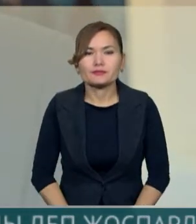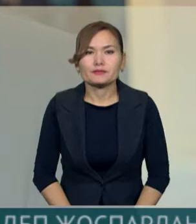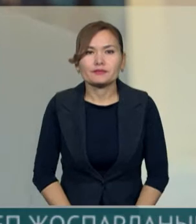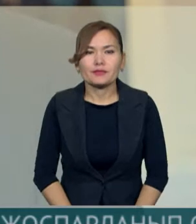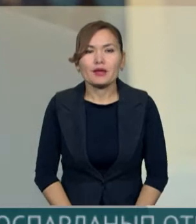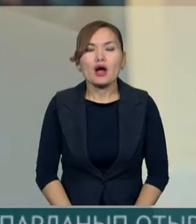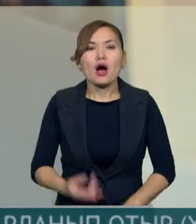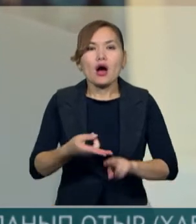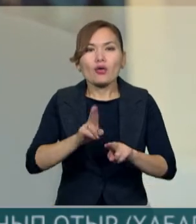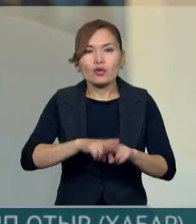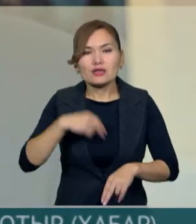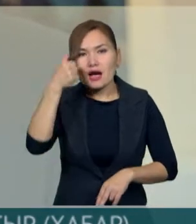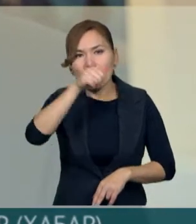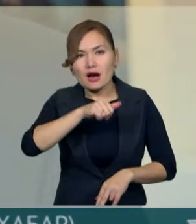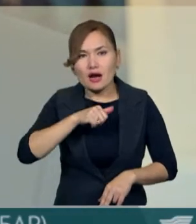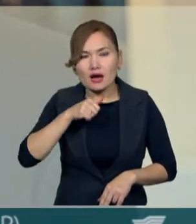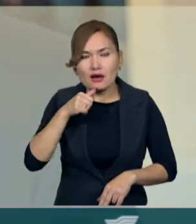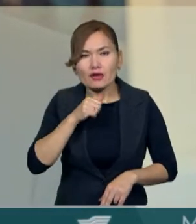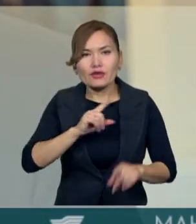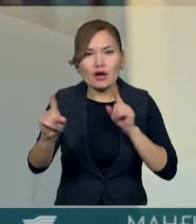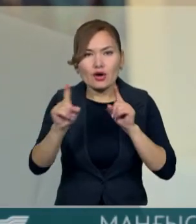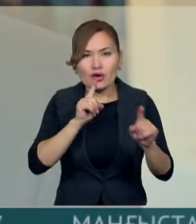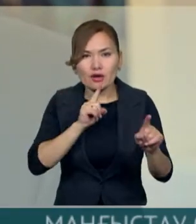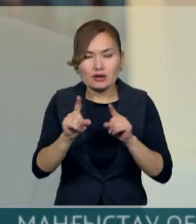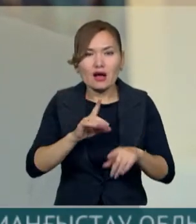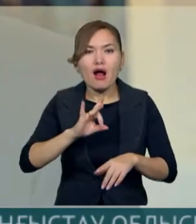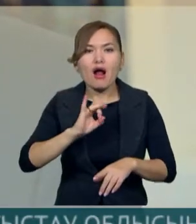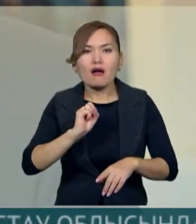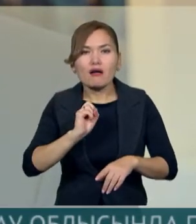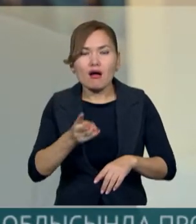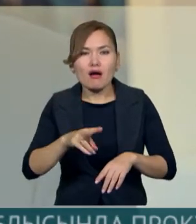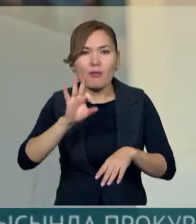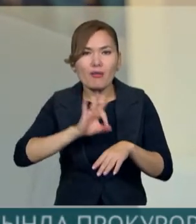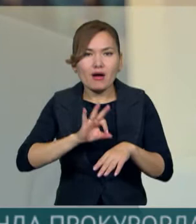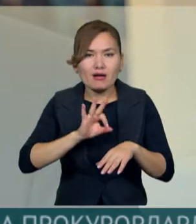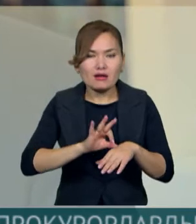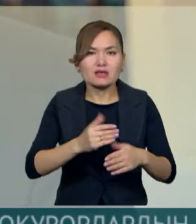Бұл конференцияда бүгінгі күнде онкология саласындағы заманауи